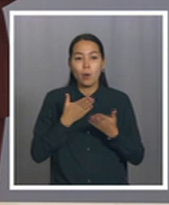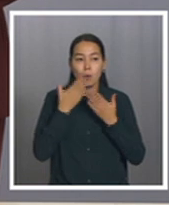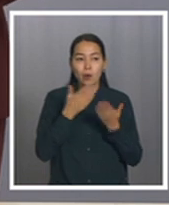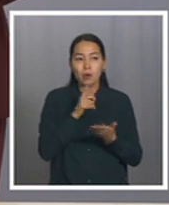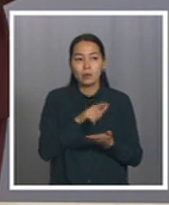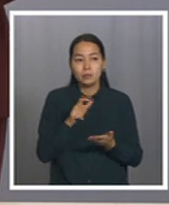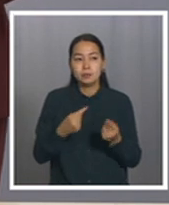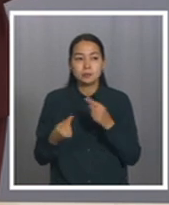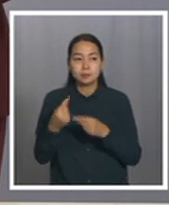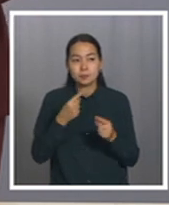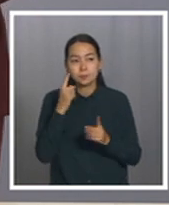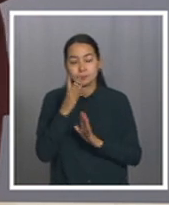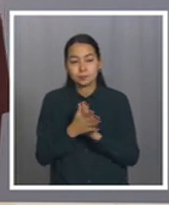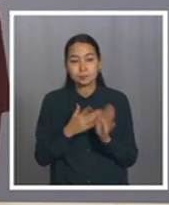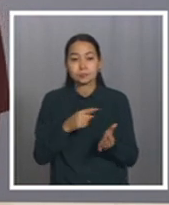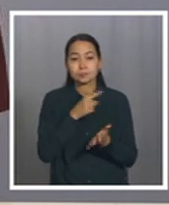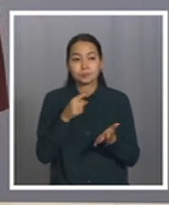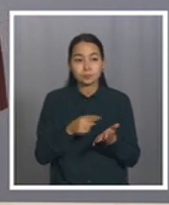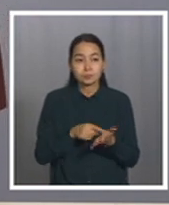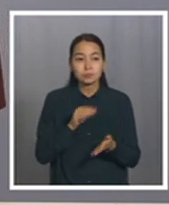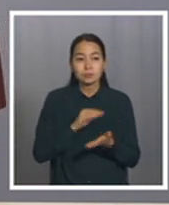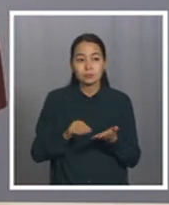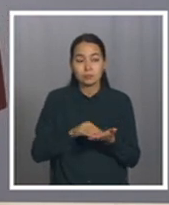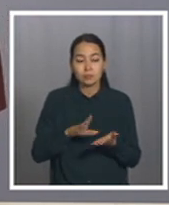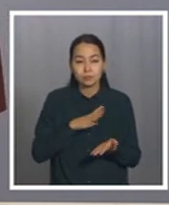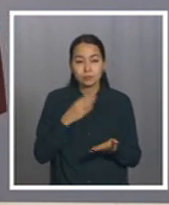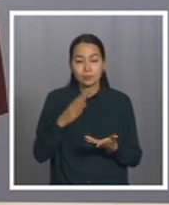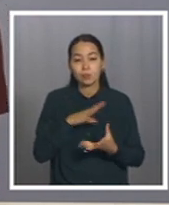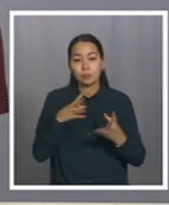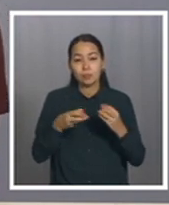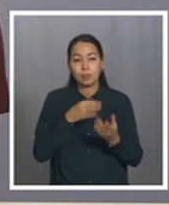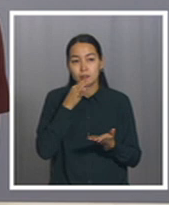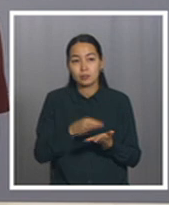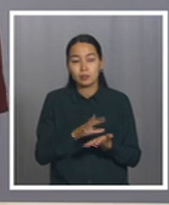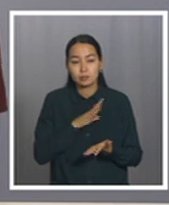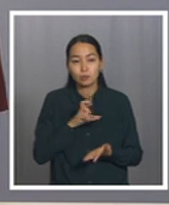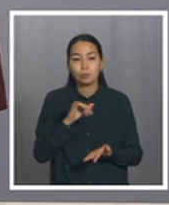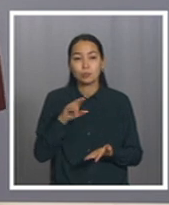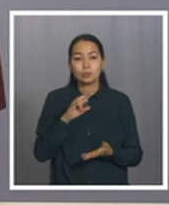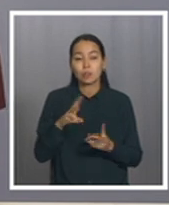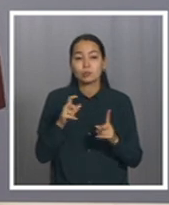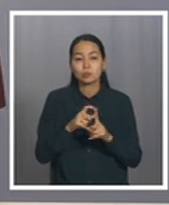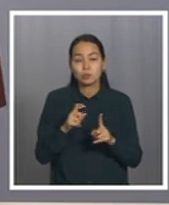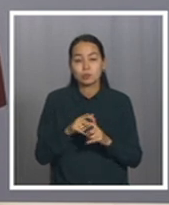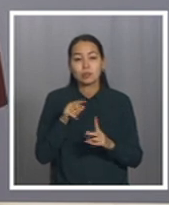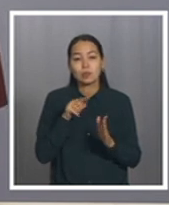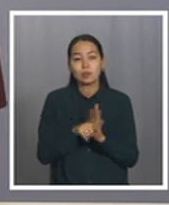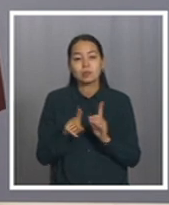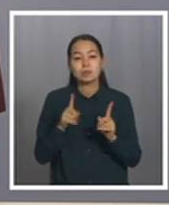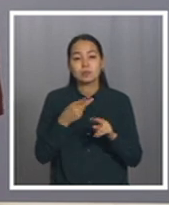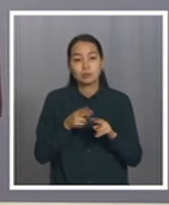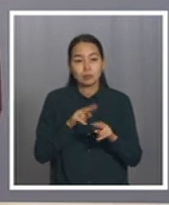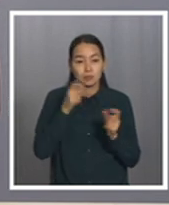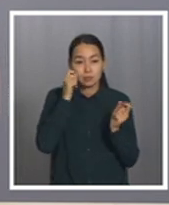отырып, сұрақтар құрастырдыңыздар және оны бағаладыңыздар. Будан сөздердің емлесін